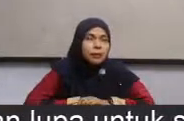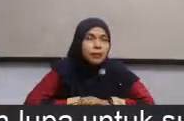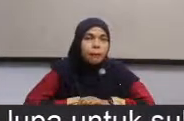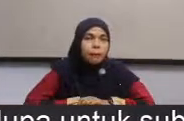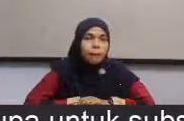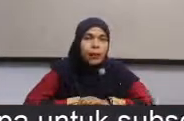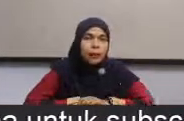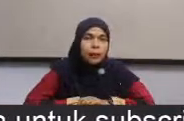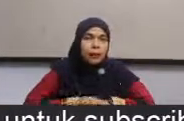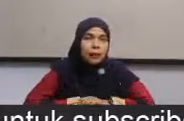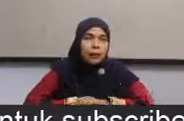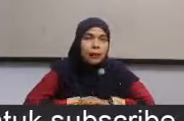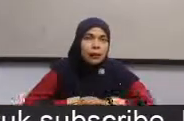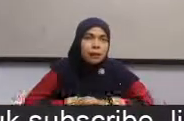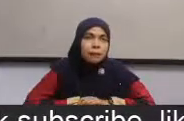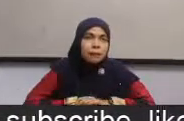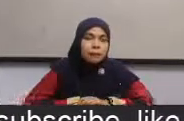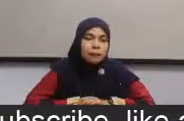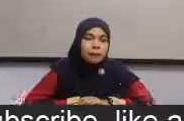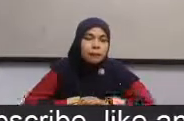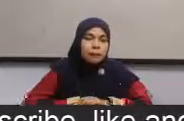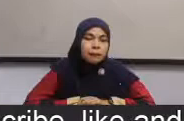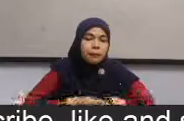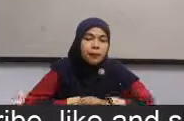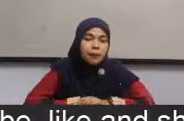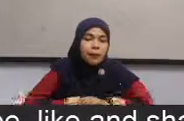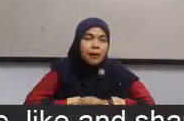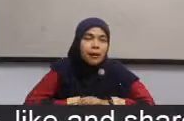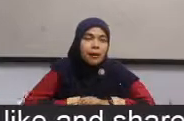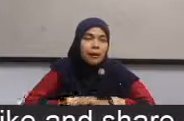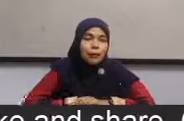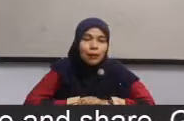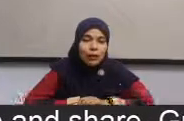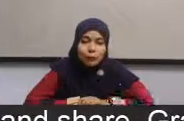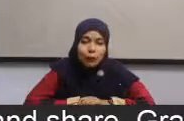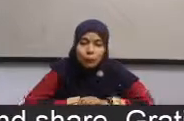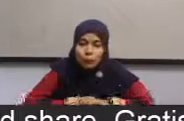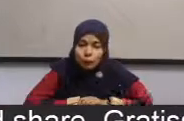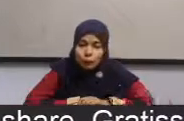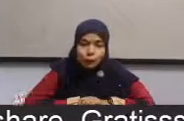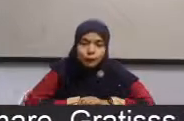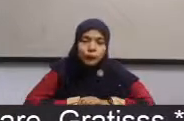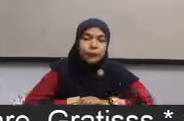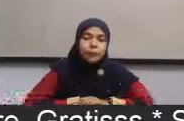Besok adalah gugup ya soalnya